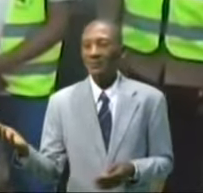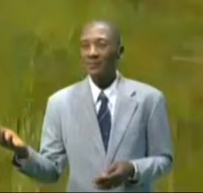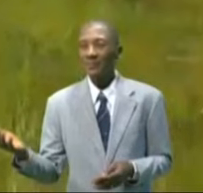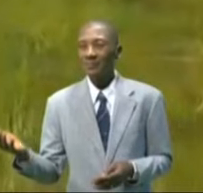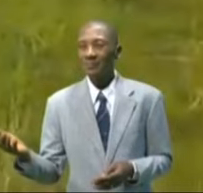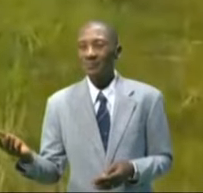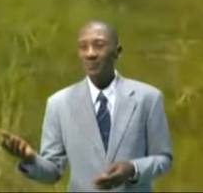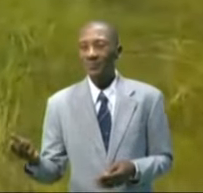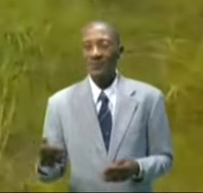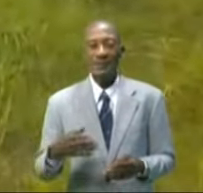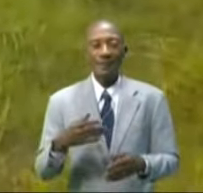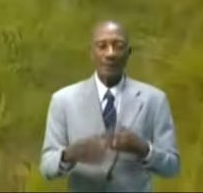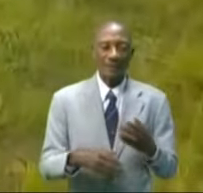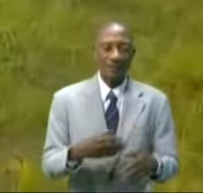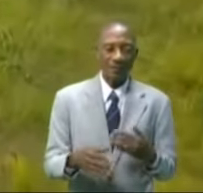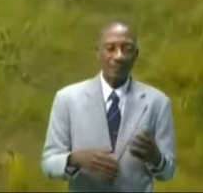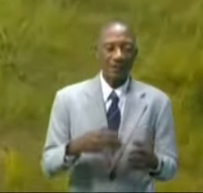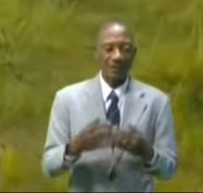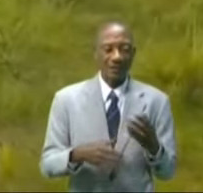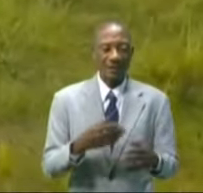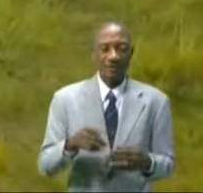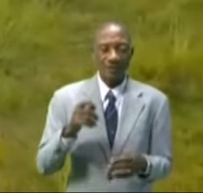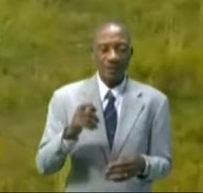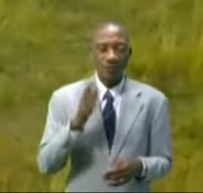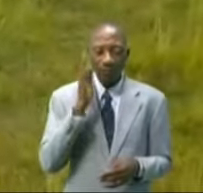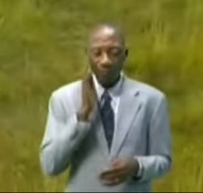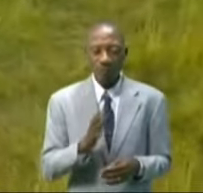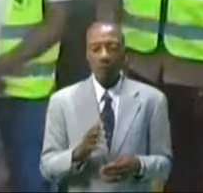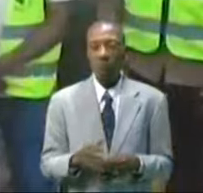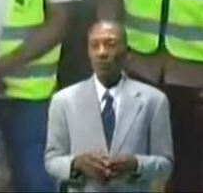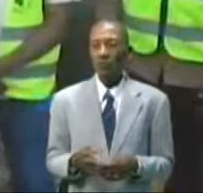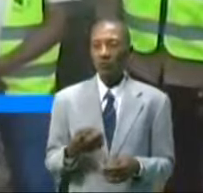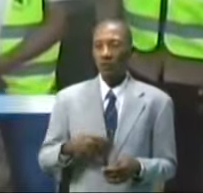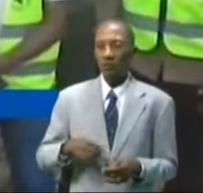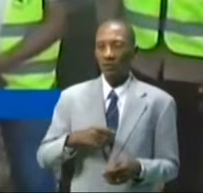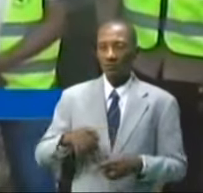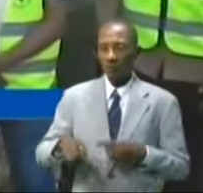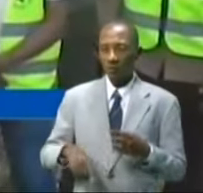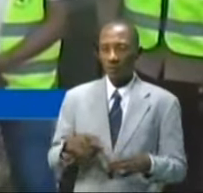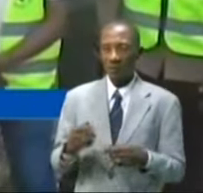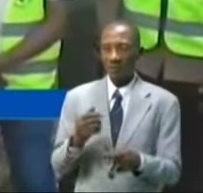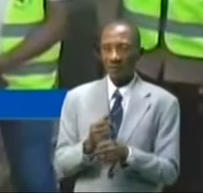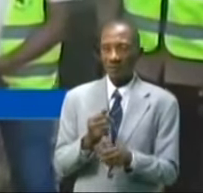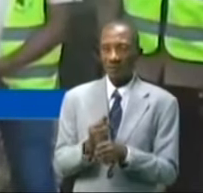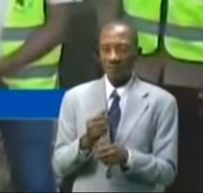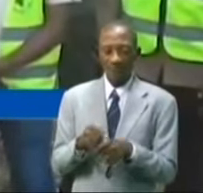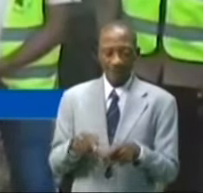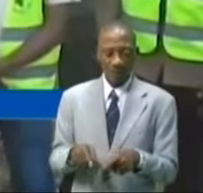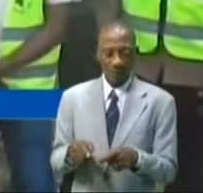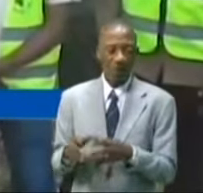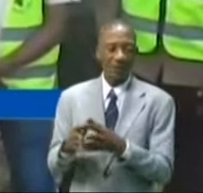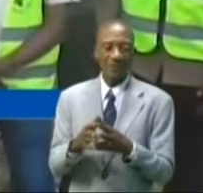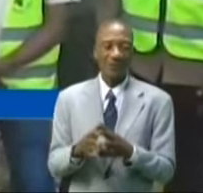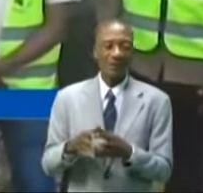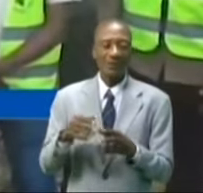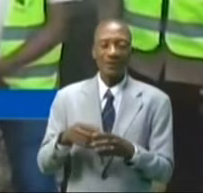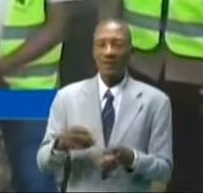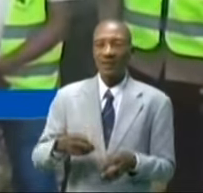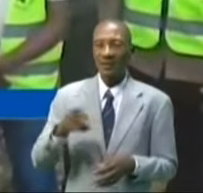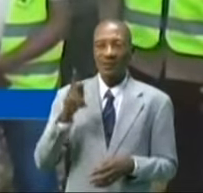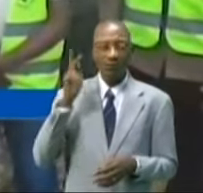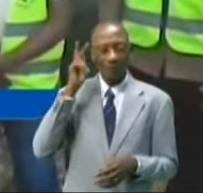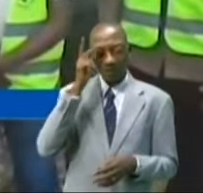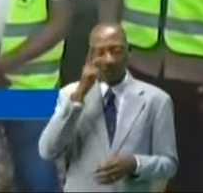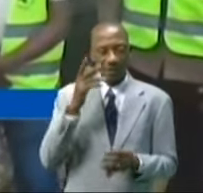parlé de 12 500 plantules. Nous avons essayé de marcher, mais on n'a pas tout terminé, mais on a quand même vu. Une